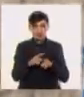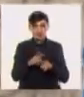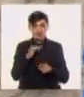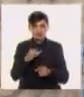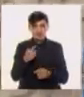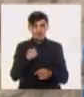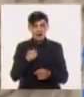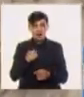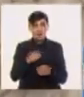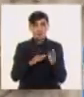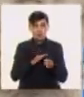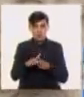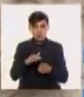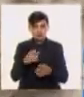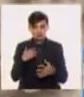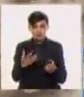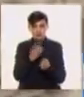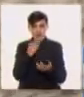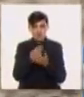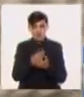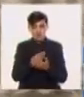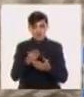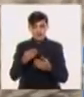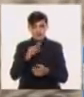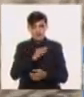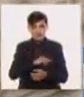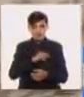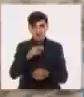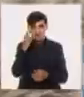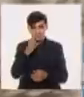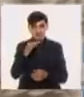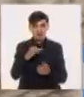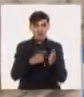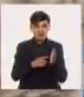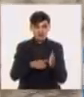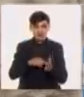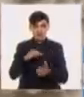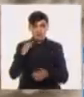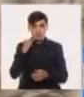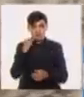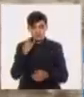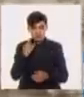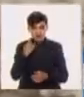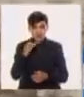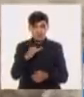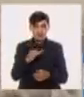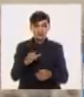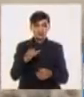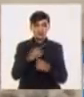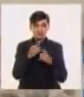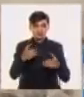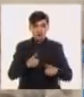Я полностью поддерживаю своих коллег с Астаны, с Караганды, с Павлодара и